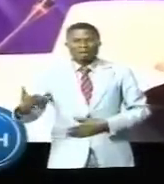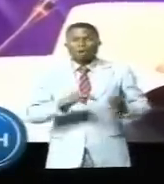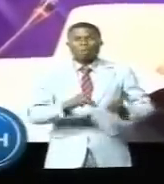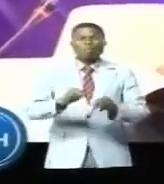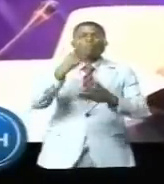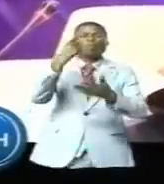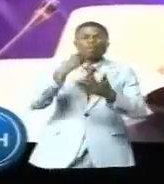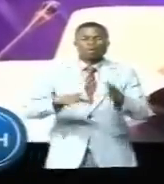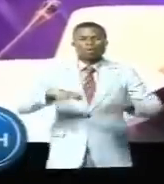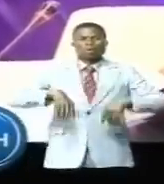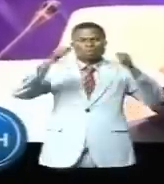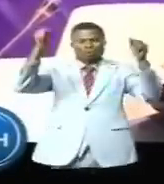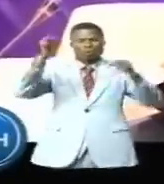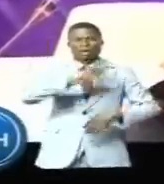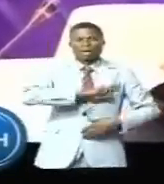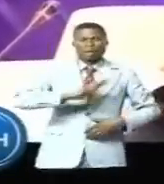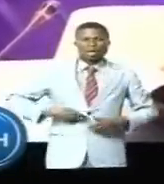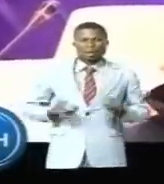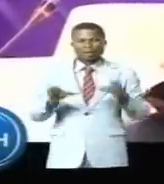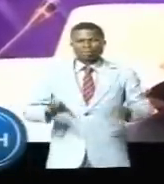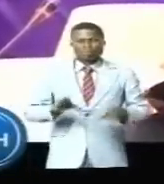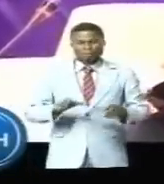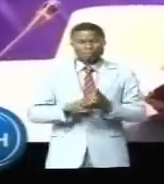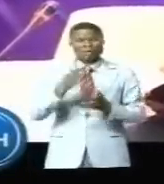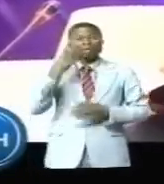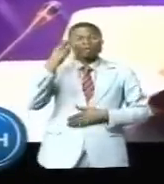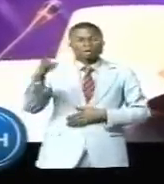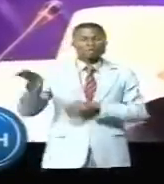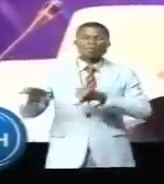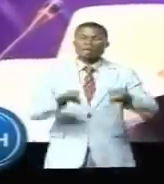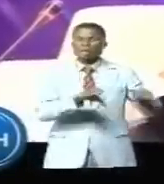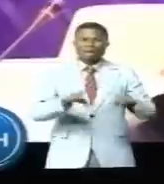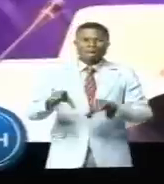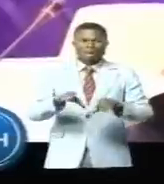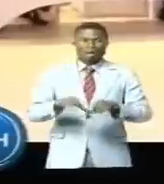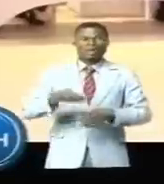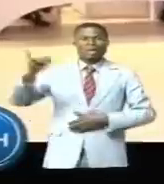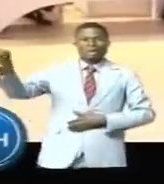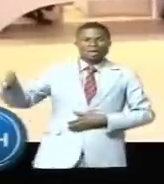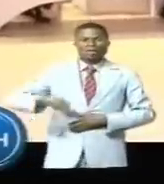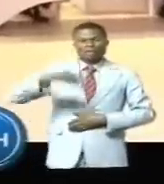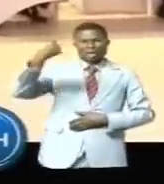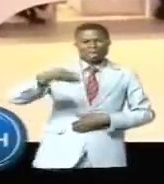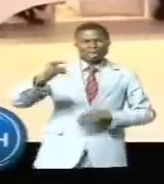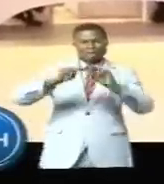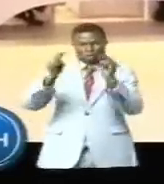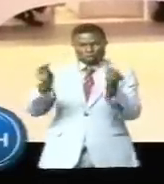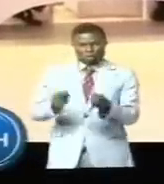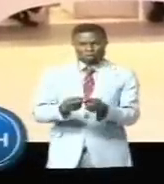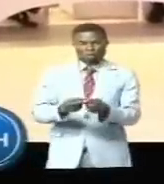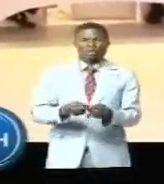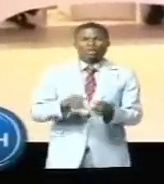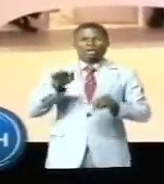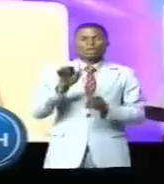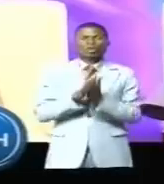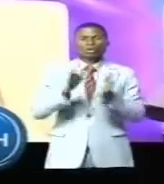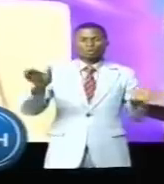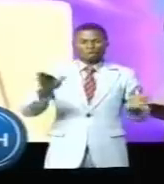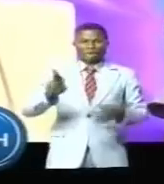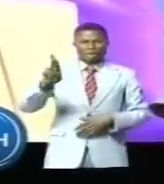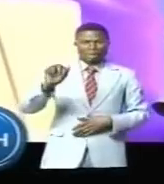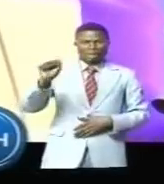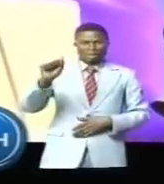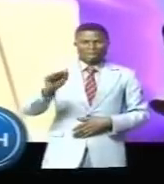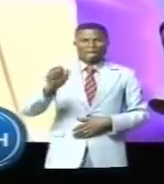mécanismes adaptés à la RDC, la vision et les actions. Invité au 4e panel, le DG de l'ARSP,